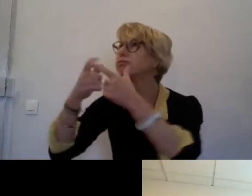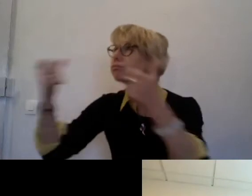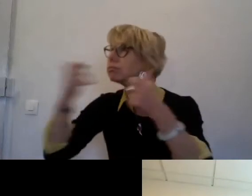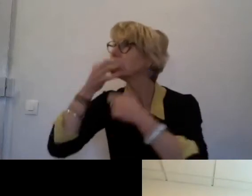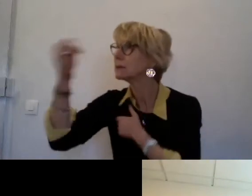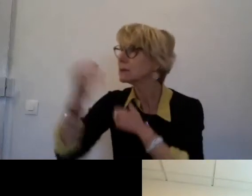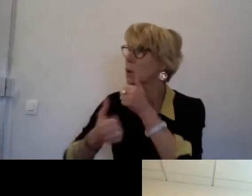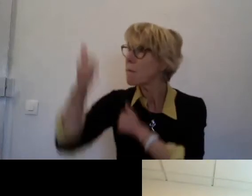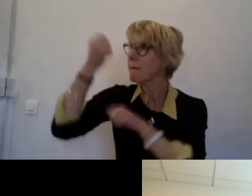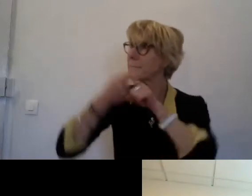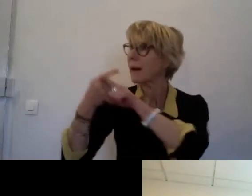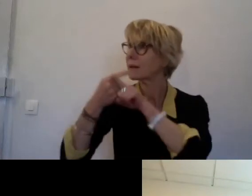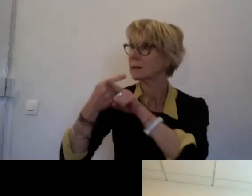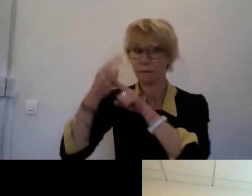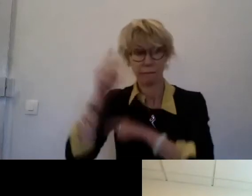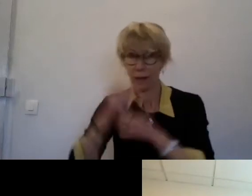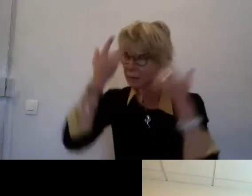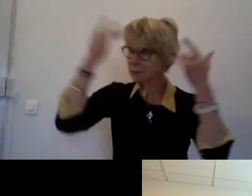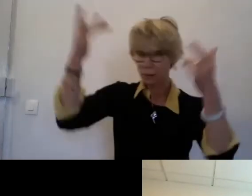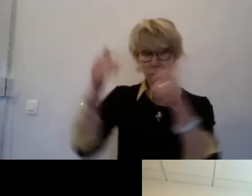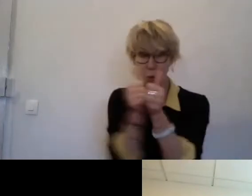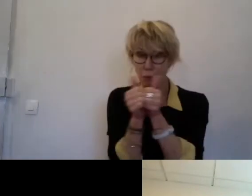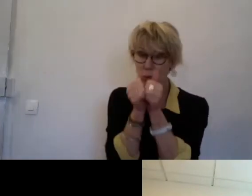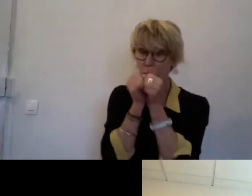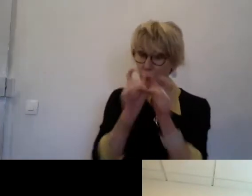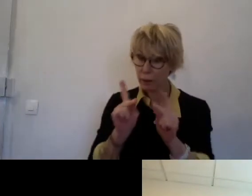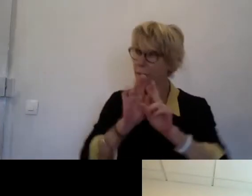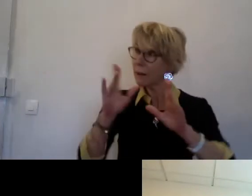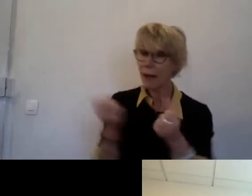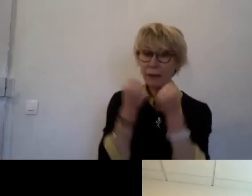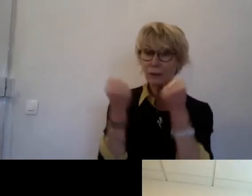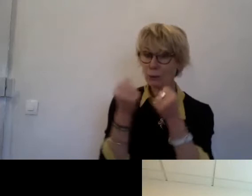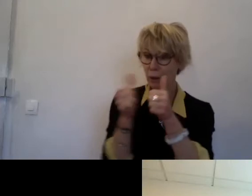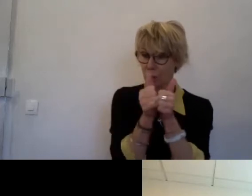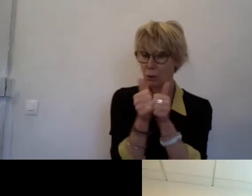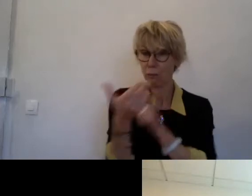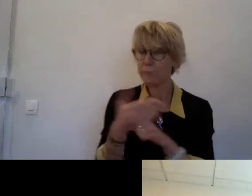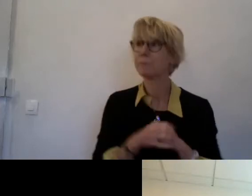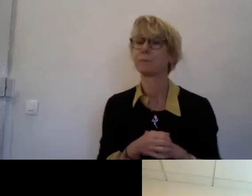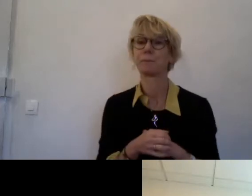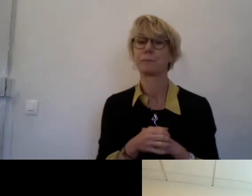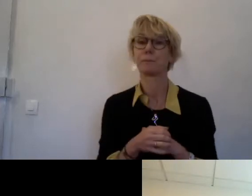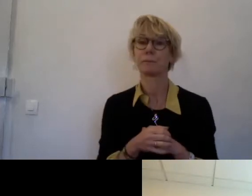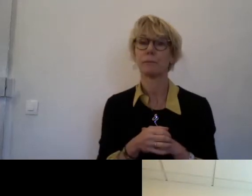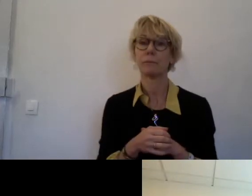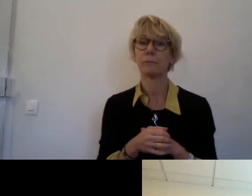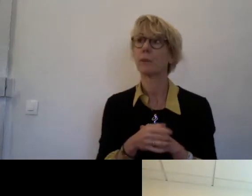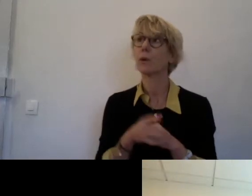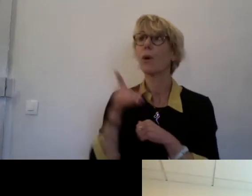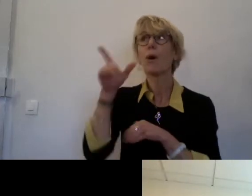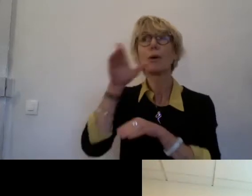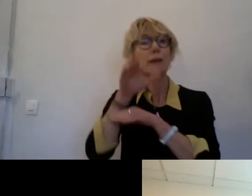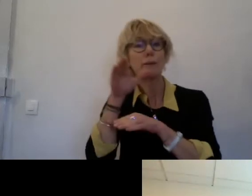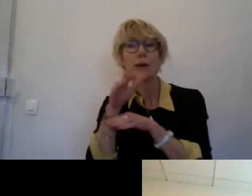artistes ont partagé volontiers cette expérience, enfin en tout cas cette action avec nous, comme témoignage de gratitude et de soutien